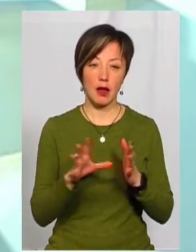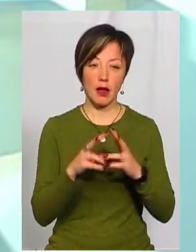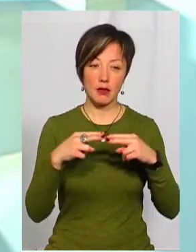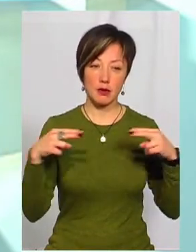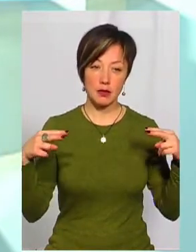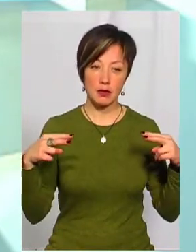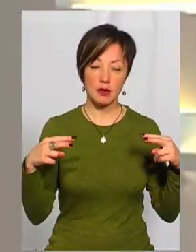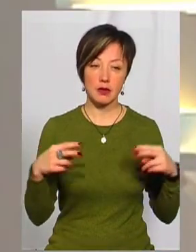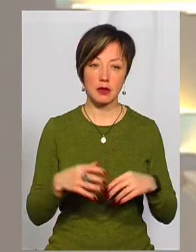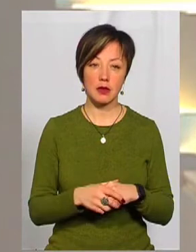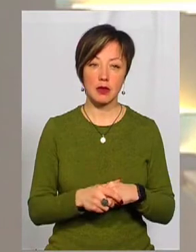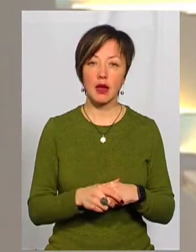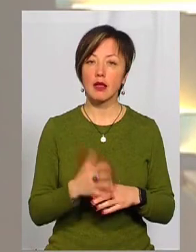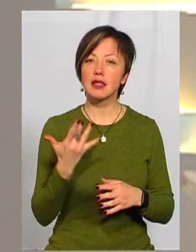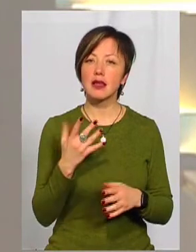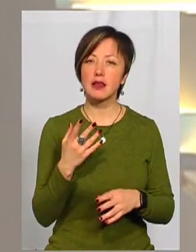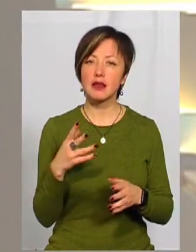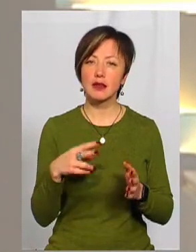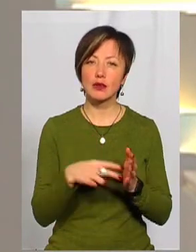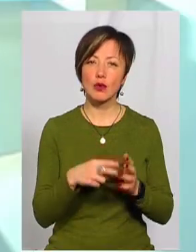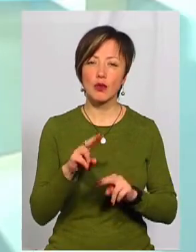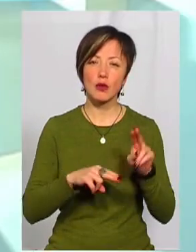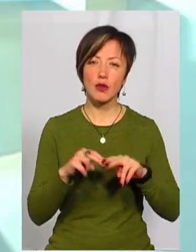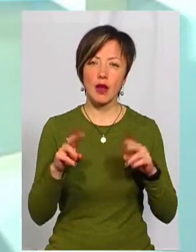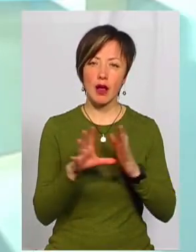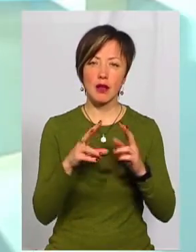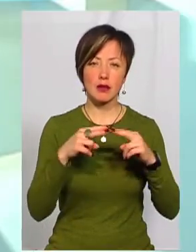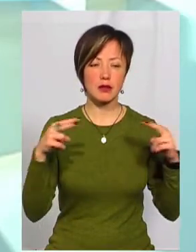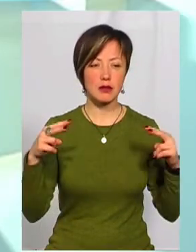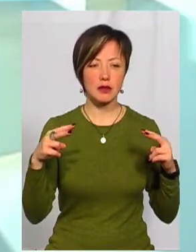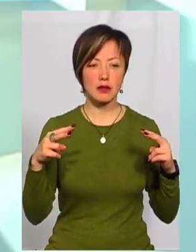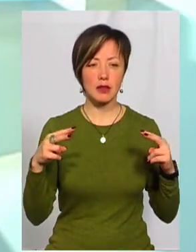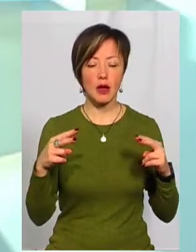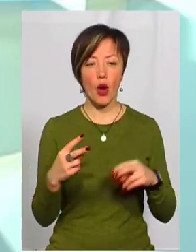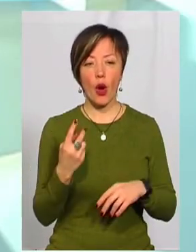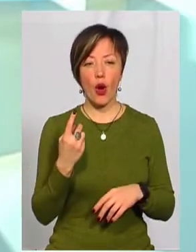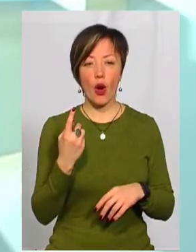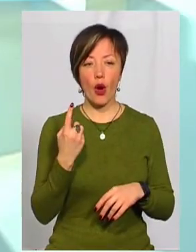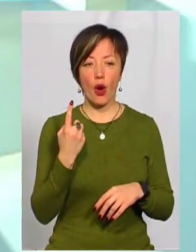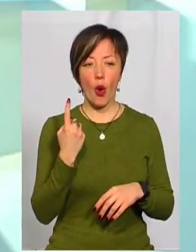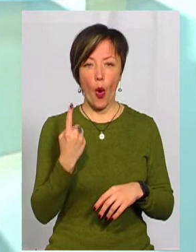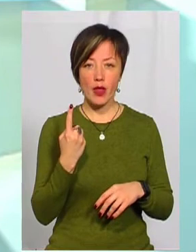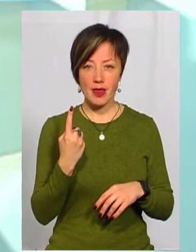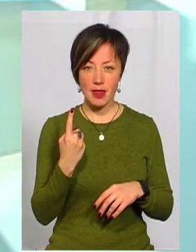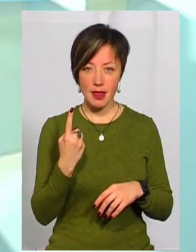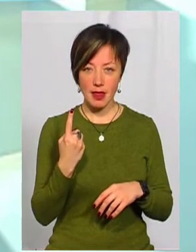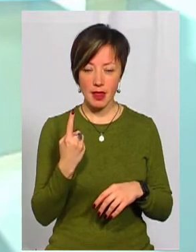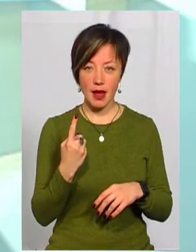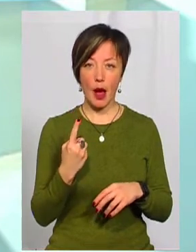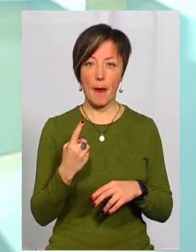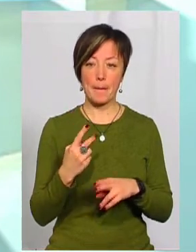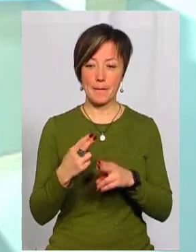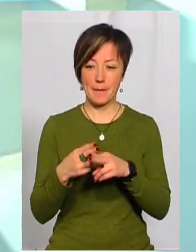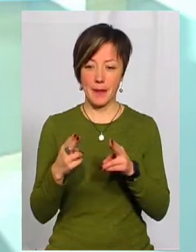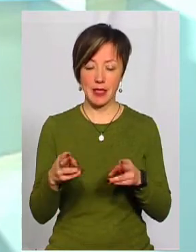мережі. А ти яка більше... вартість, до речі, контактної мережі? Ну, дивіться, тільки одна тягова підстанція. Да, вона